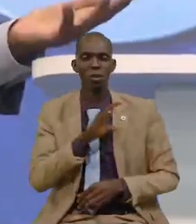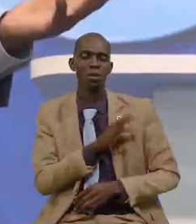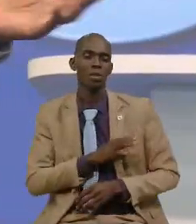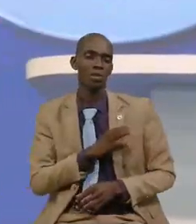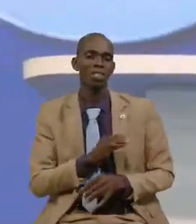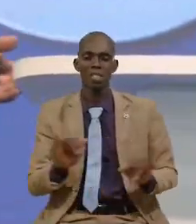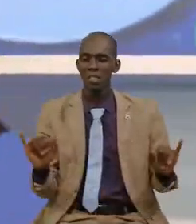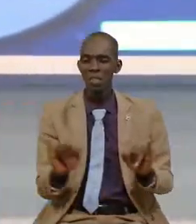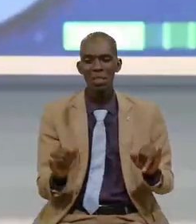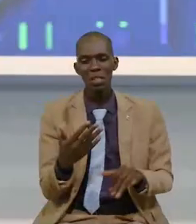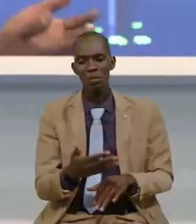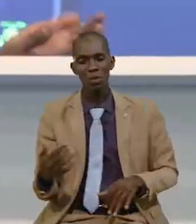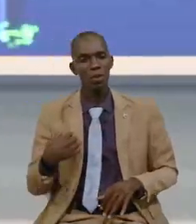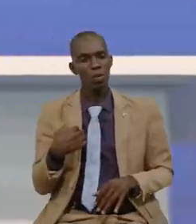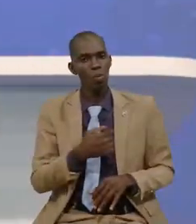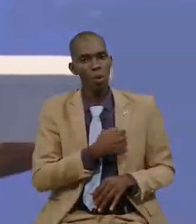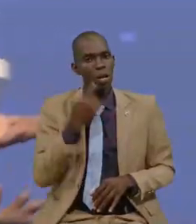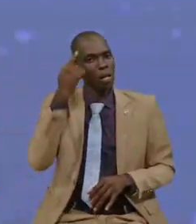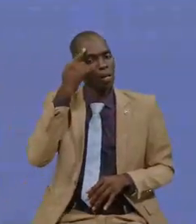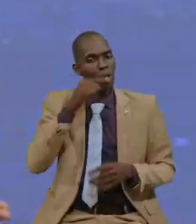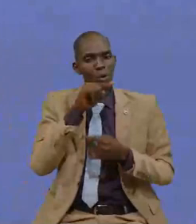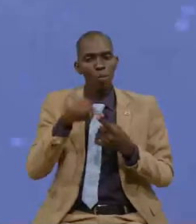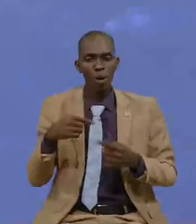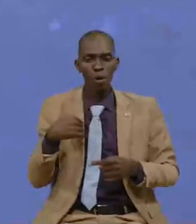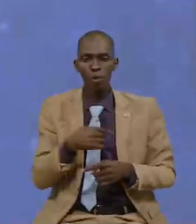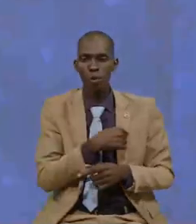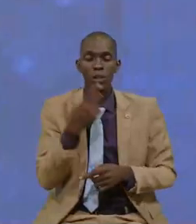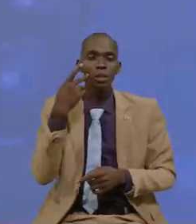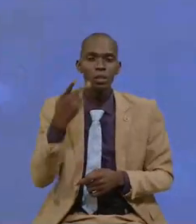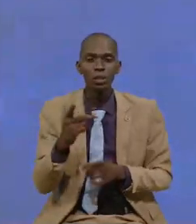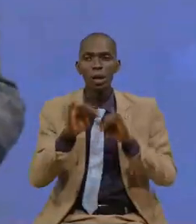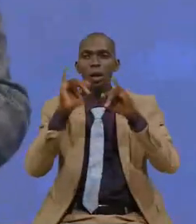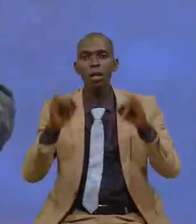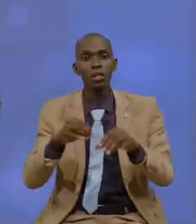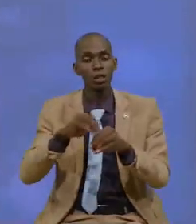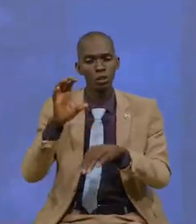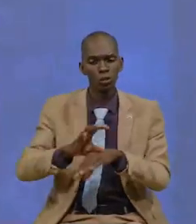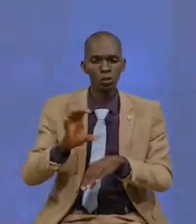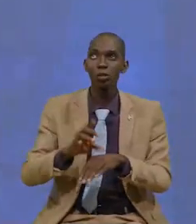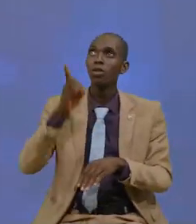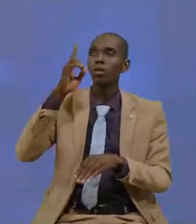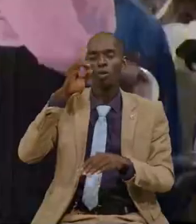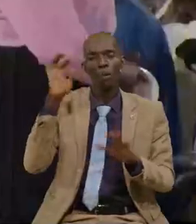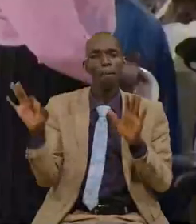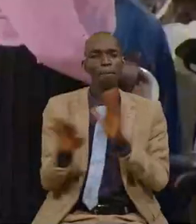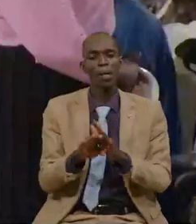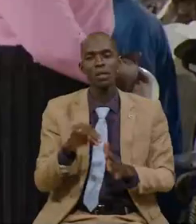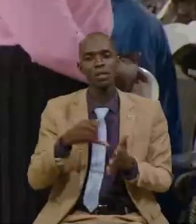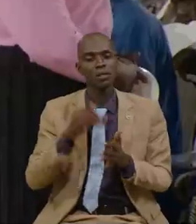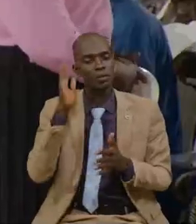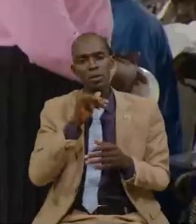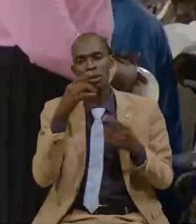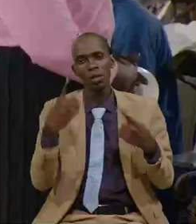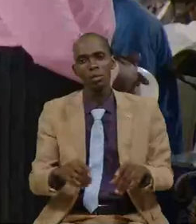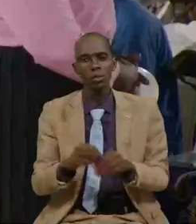votre caractère, l'idolâtrie, la même chose. Quand on voit l'idole à l'église, à Dieu ne plaise, cela